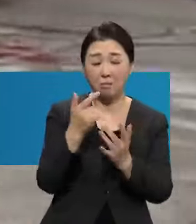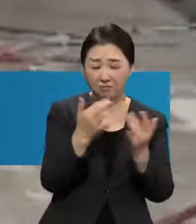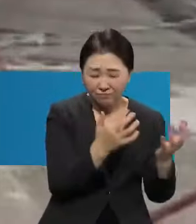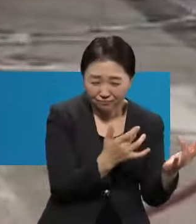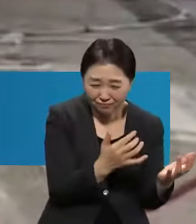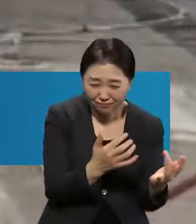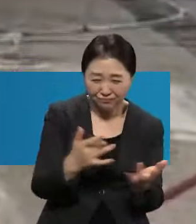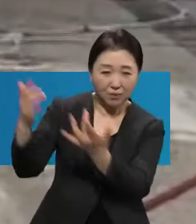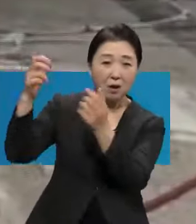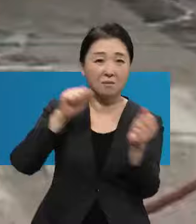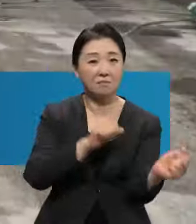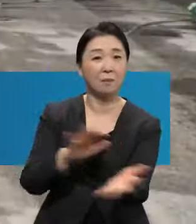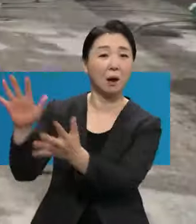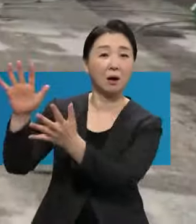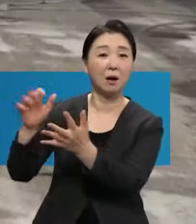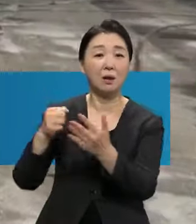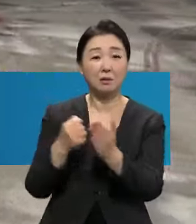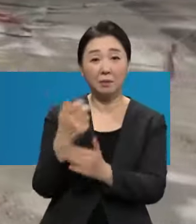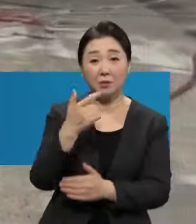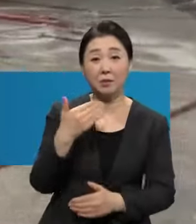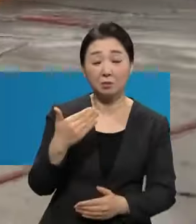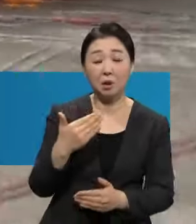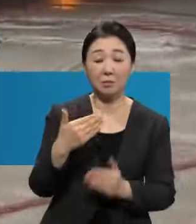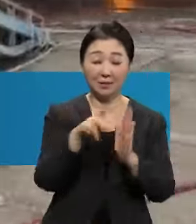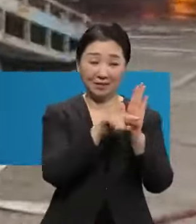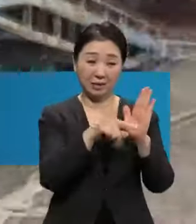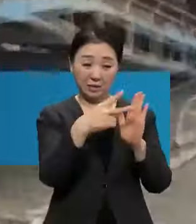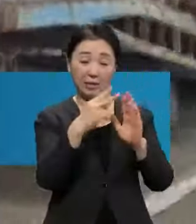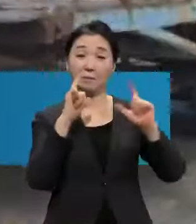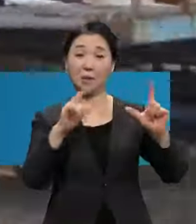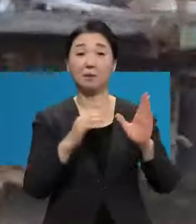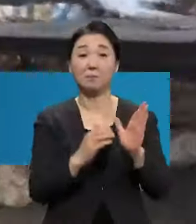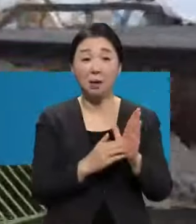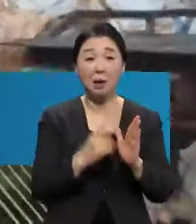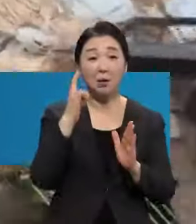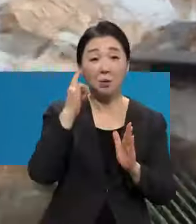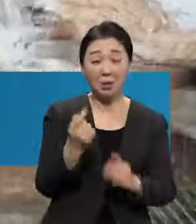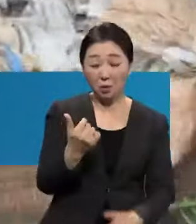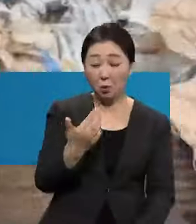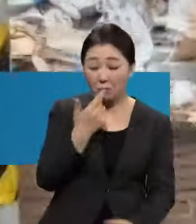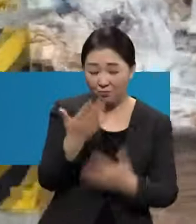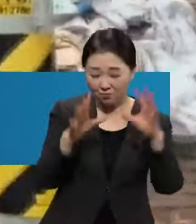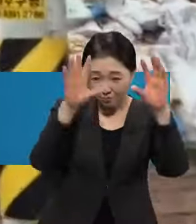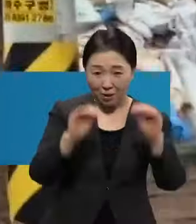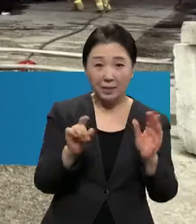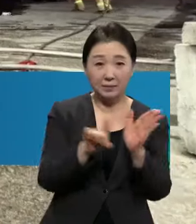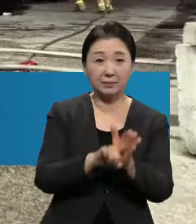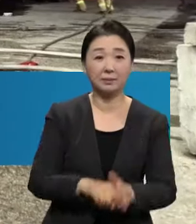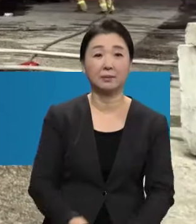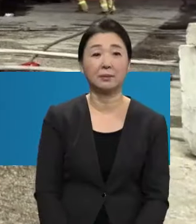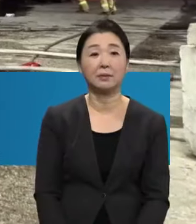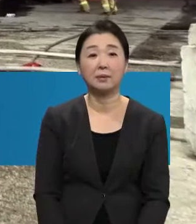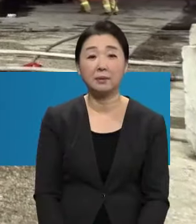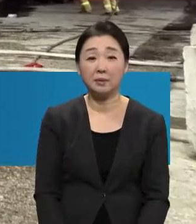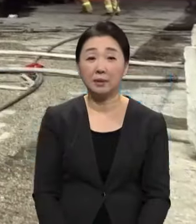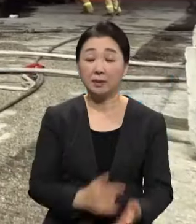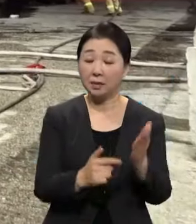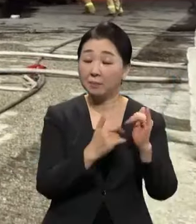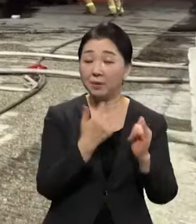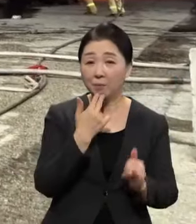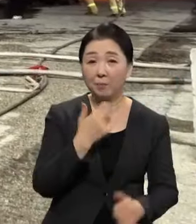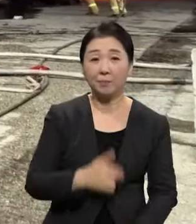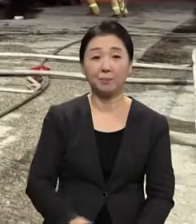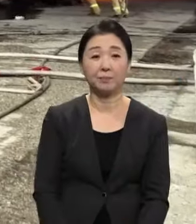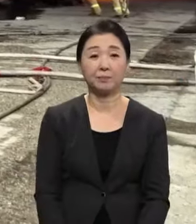인근 공장으로 번지면서 후방은 한때 대응 2단계를 발령하며 조금 전 불을 완전히 껐습니다 인명 피해는 없는